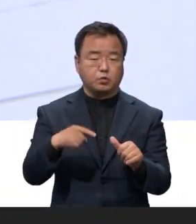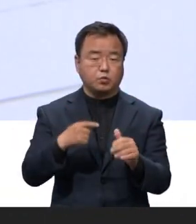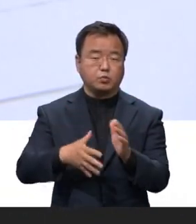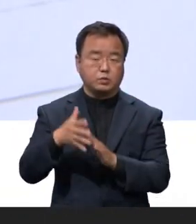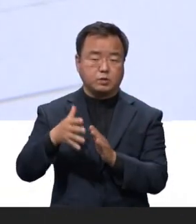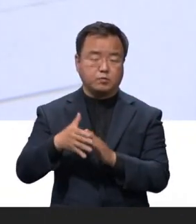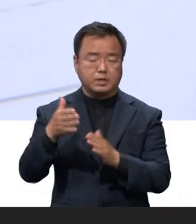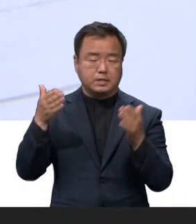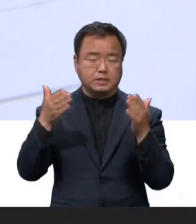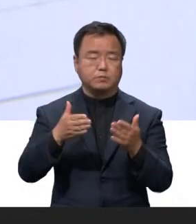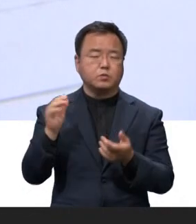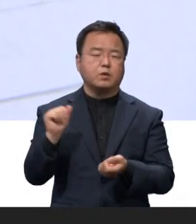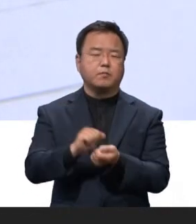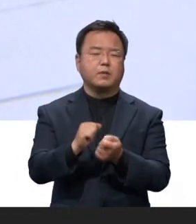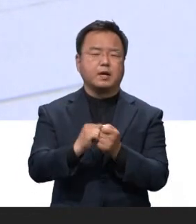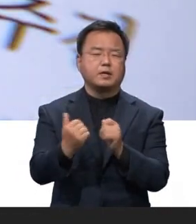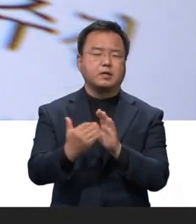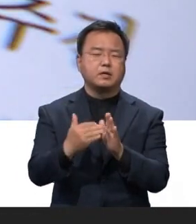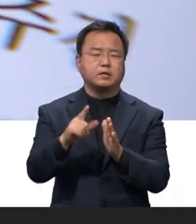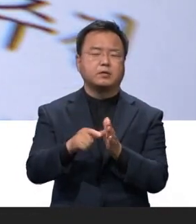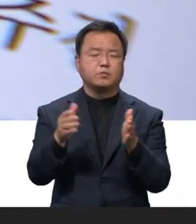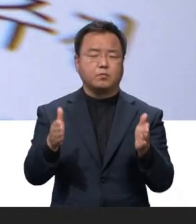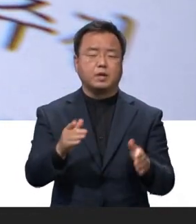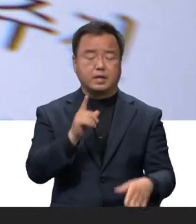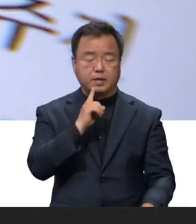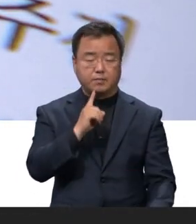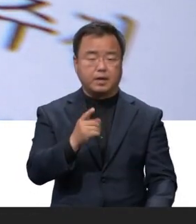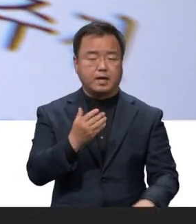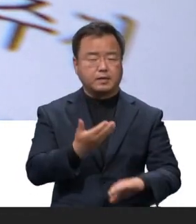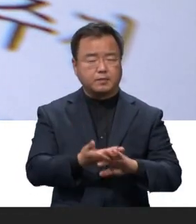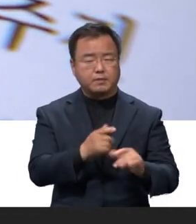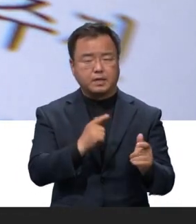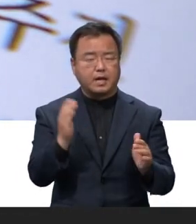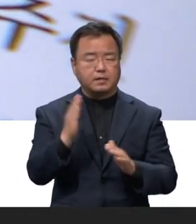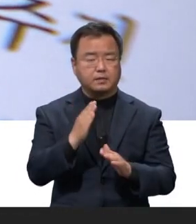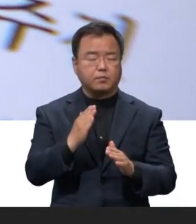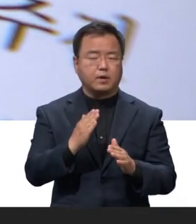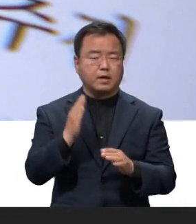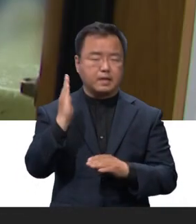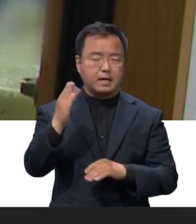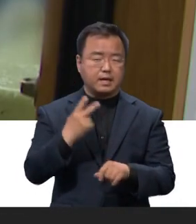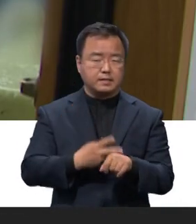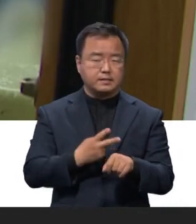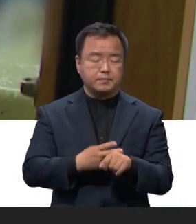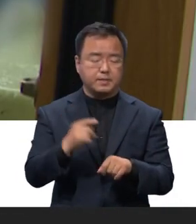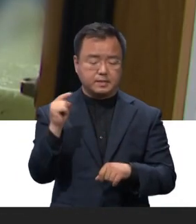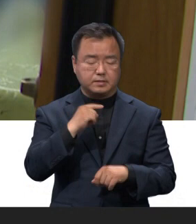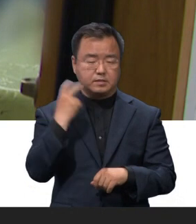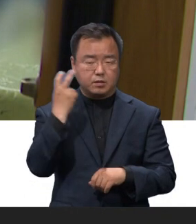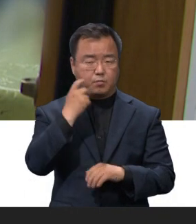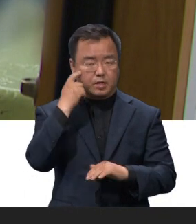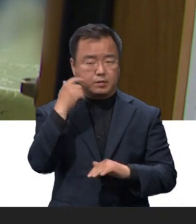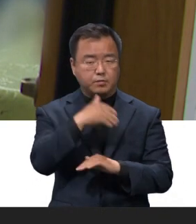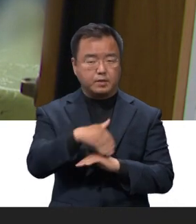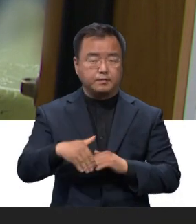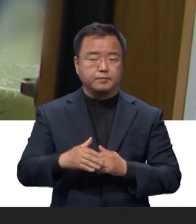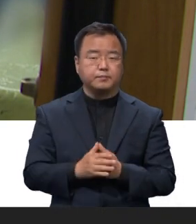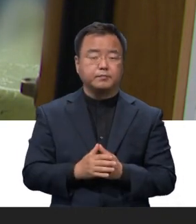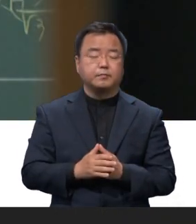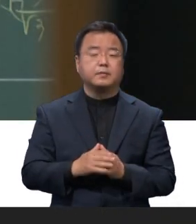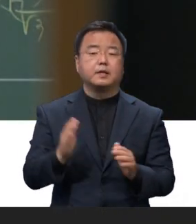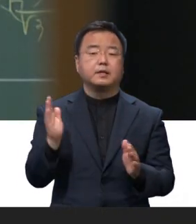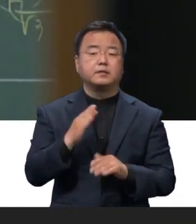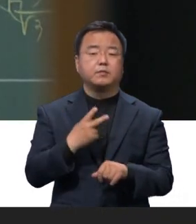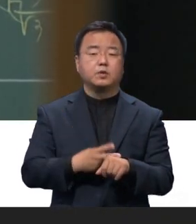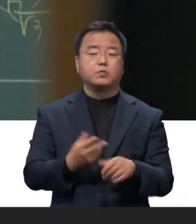점하고 학생과 교사 외부강사 등에 대한 관리를 강화할 예정입니다 유 내 부총리는 학생과 교직원